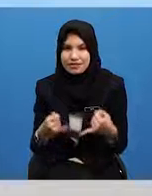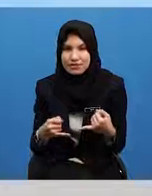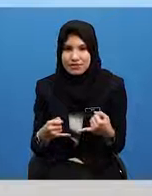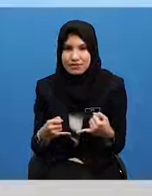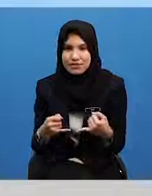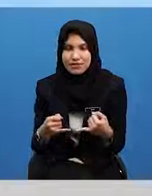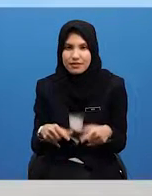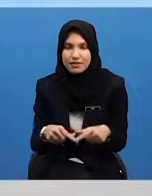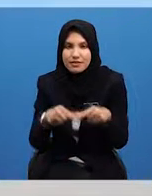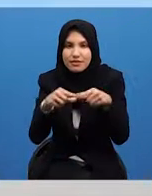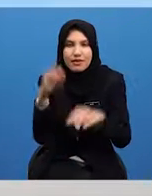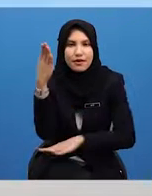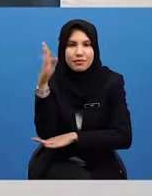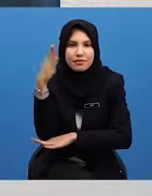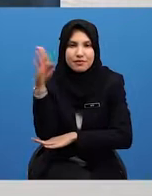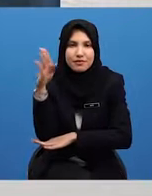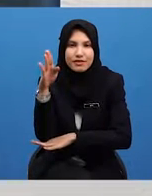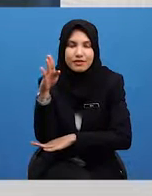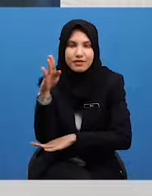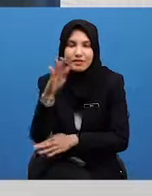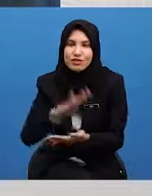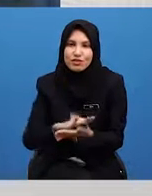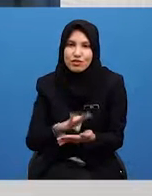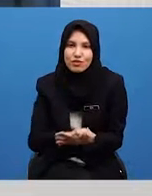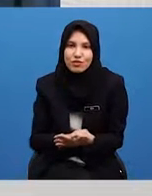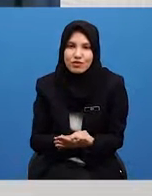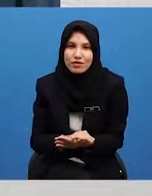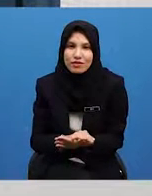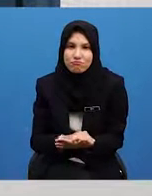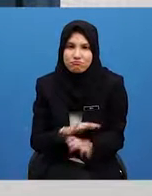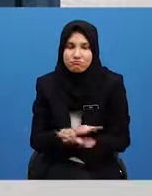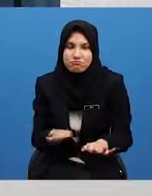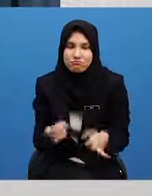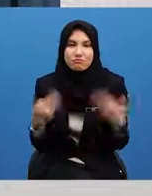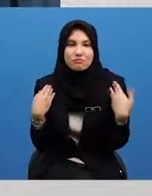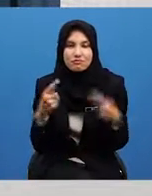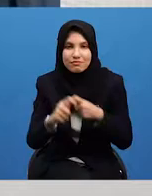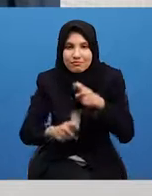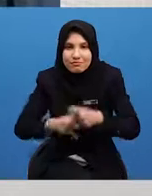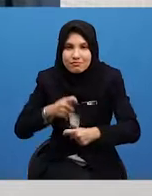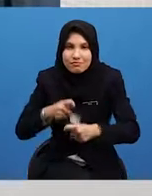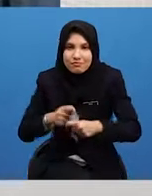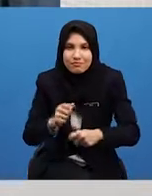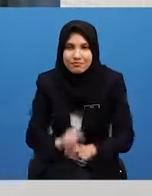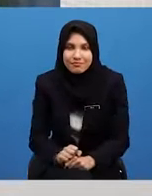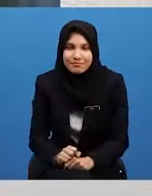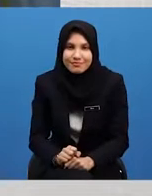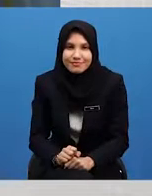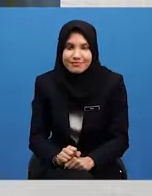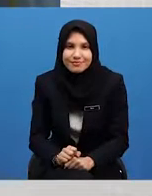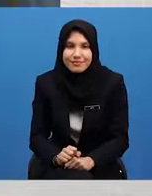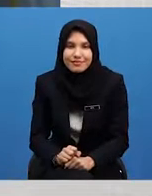jika tiang bendera di sekolah kamu tidak mempunyai sebuah